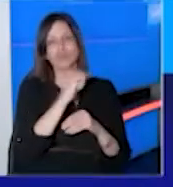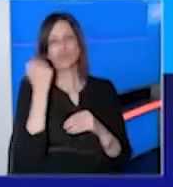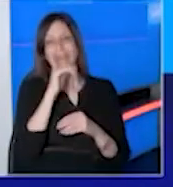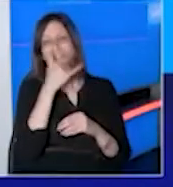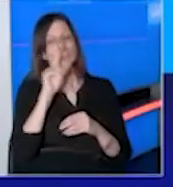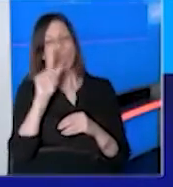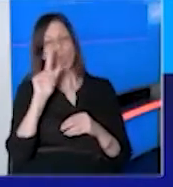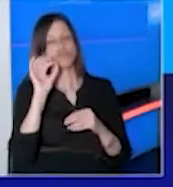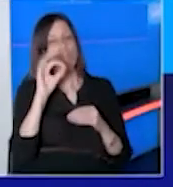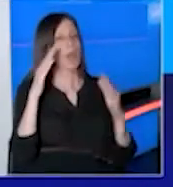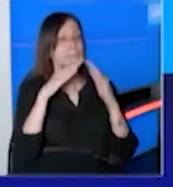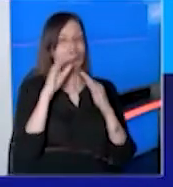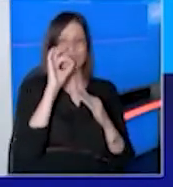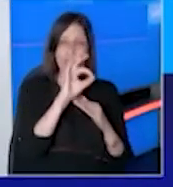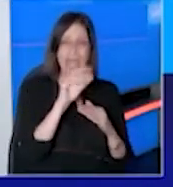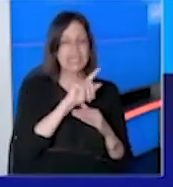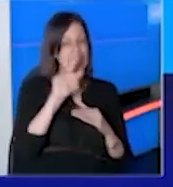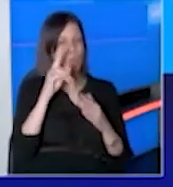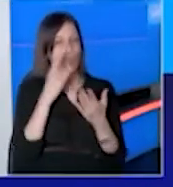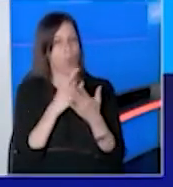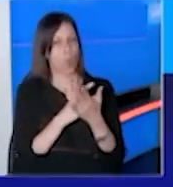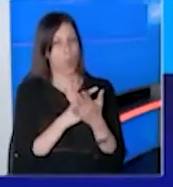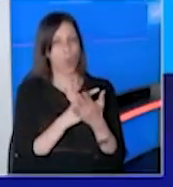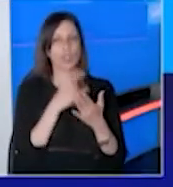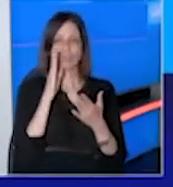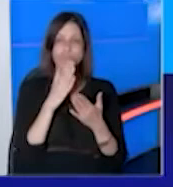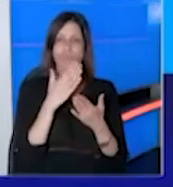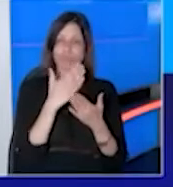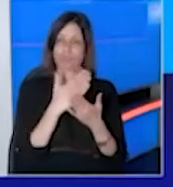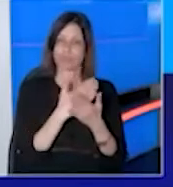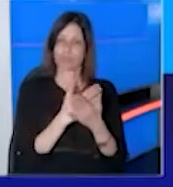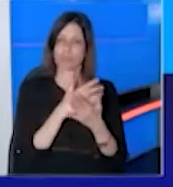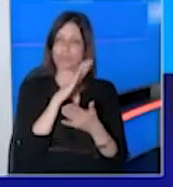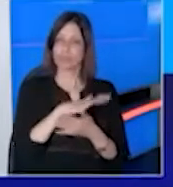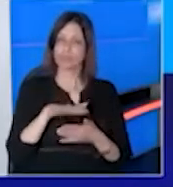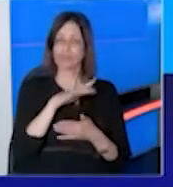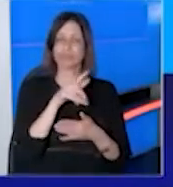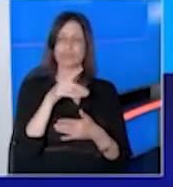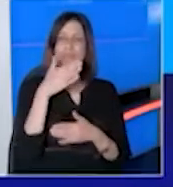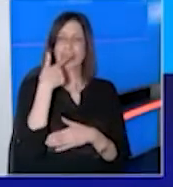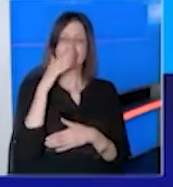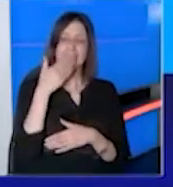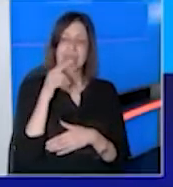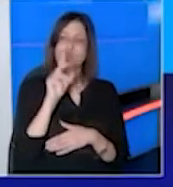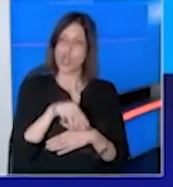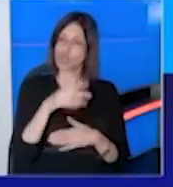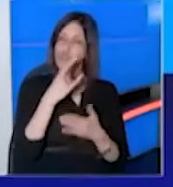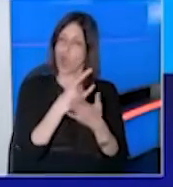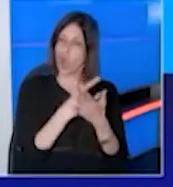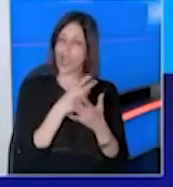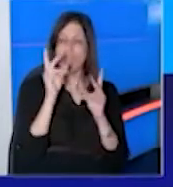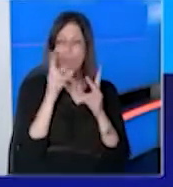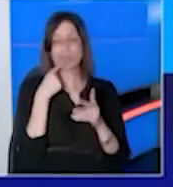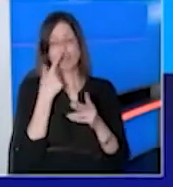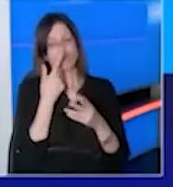של הבית שלך, השער הצהוב הוא לא חוקי, יש שם דרך סטטוטורי, נכון? מדינת יש ישראל, הצפים? יש חוק, אתה יכול להגיד מה שאתה